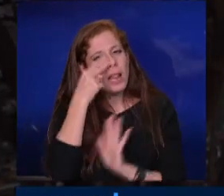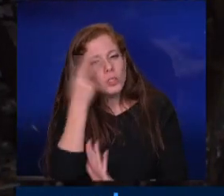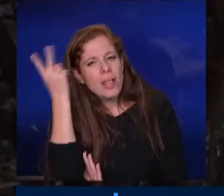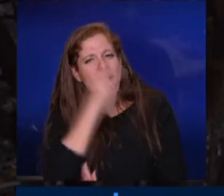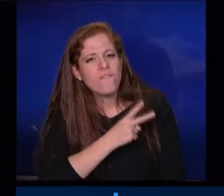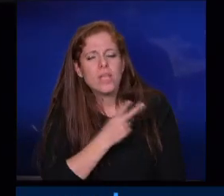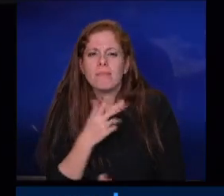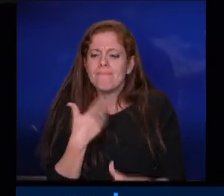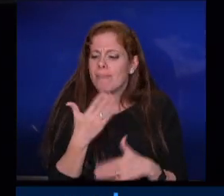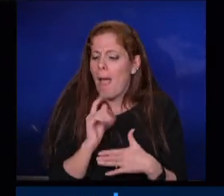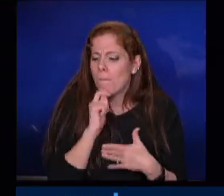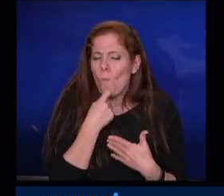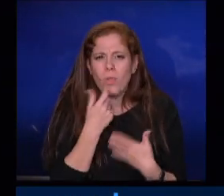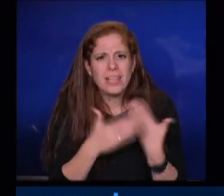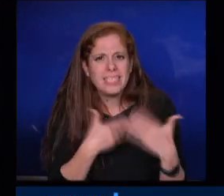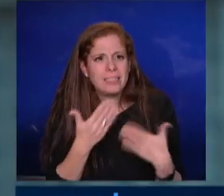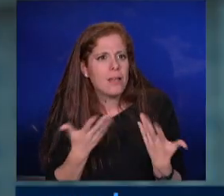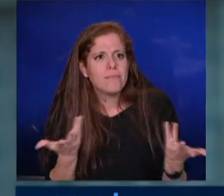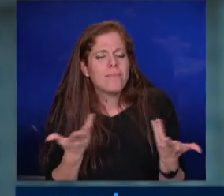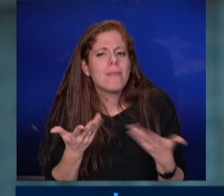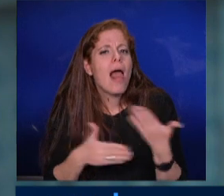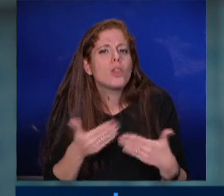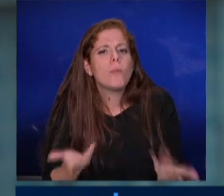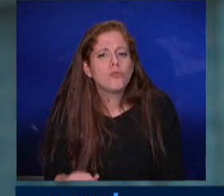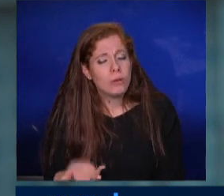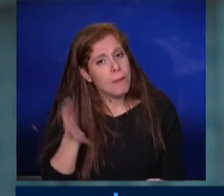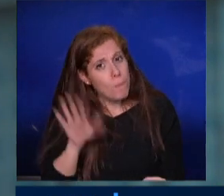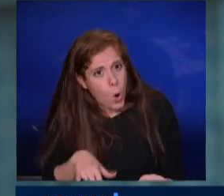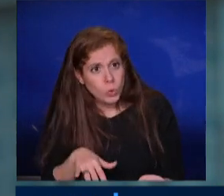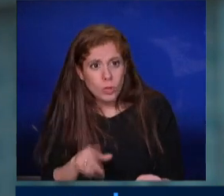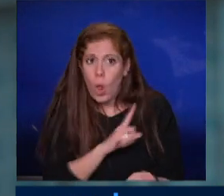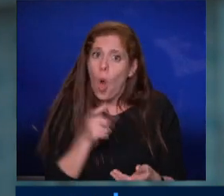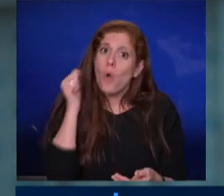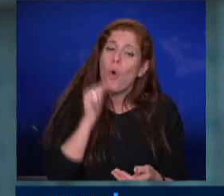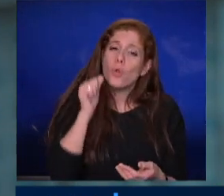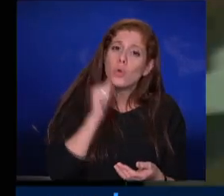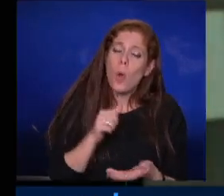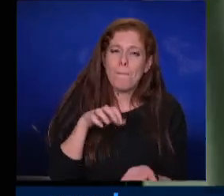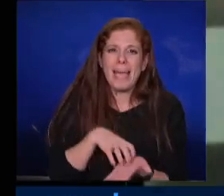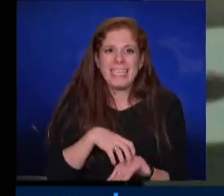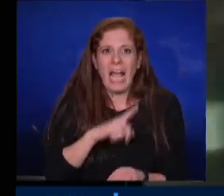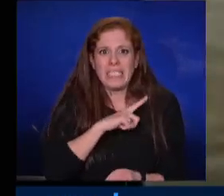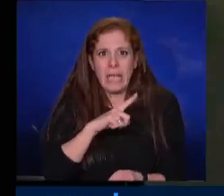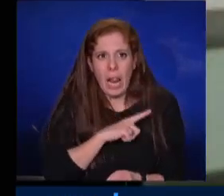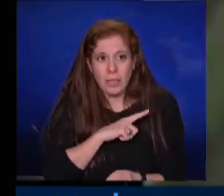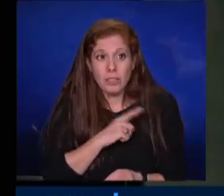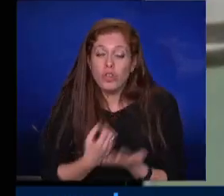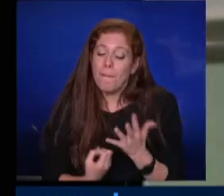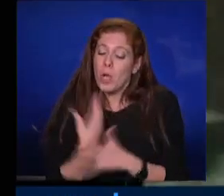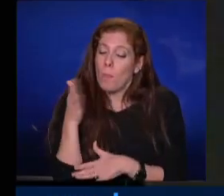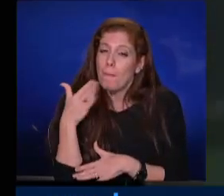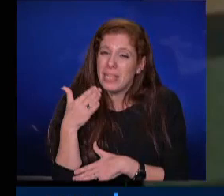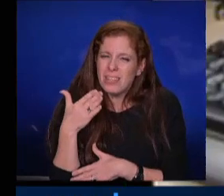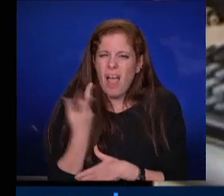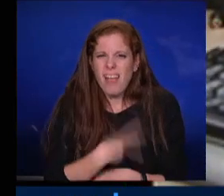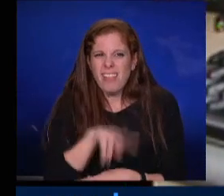לאן המודיעין הגלוי האוסינט הולך מכאן. בכל זאת, לא כל יום נסגרת היחידה הצהלית שמקום המדינה חלשה על